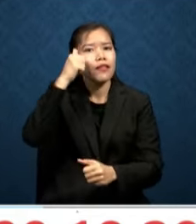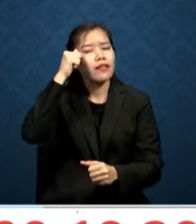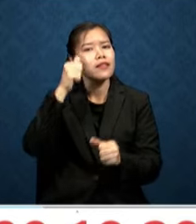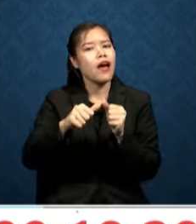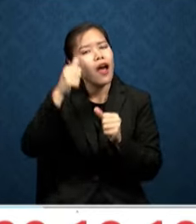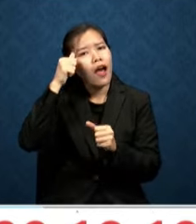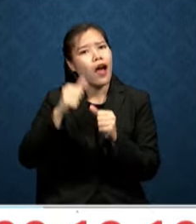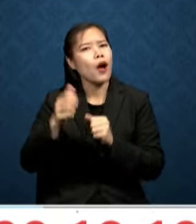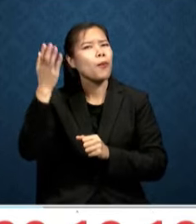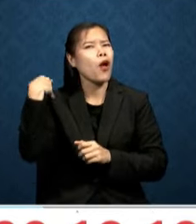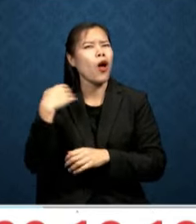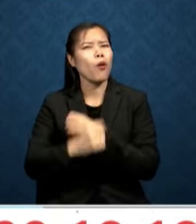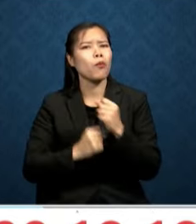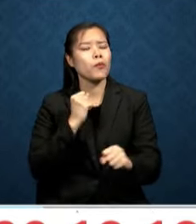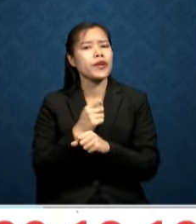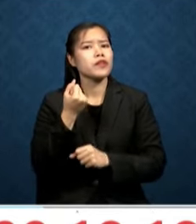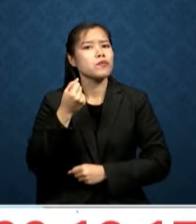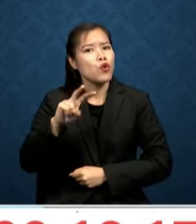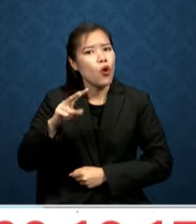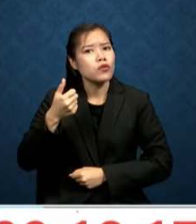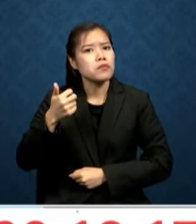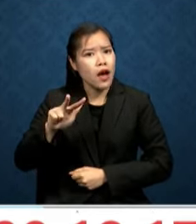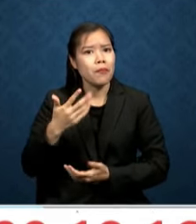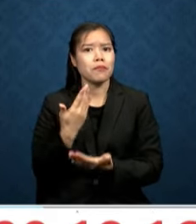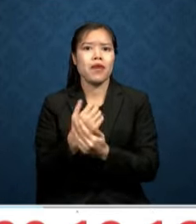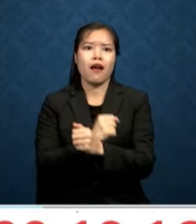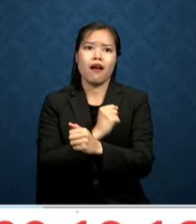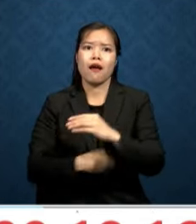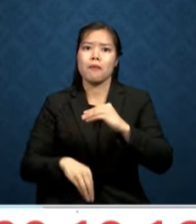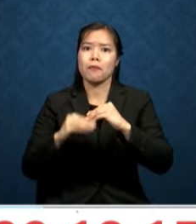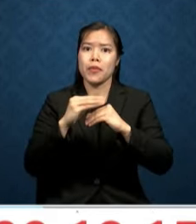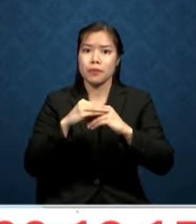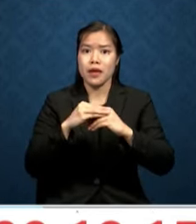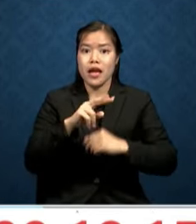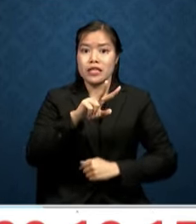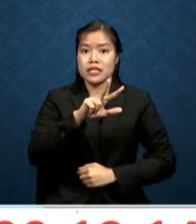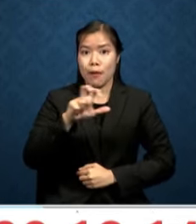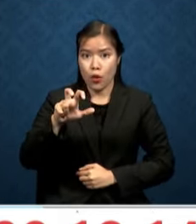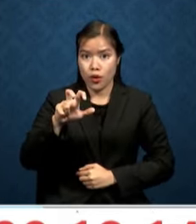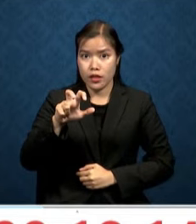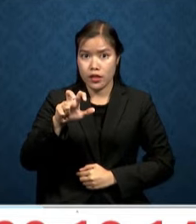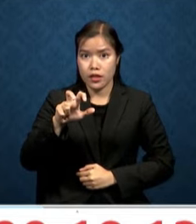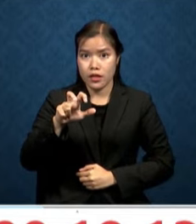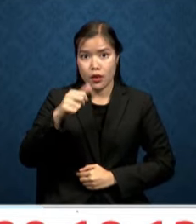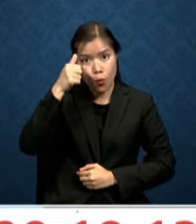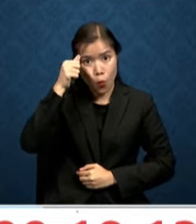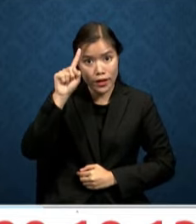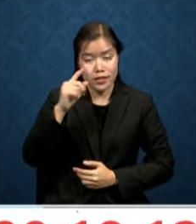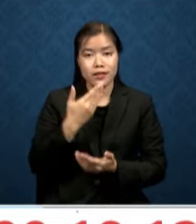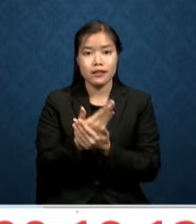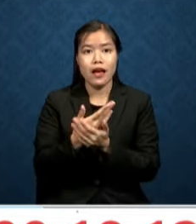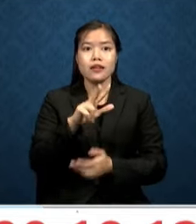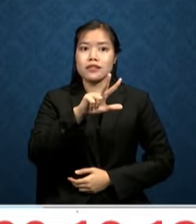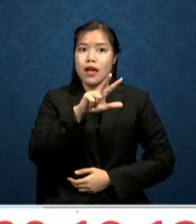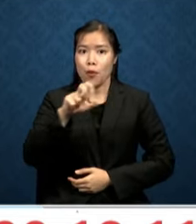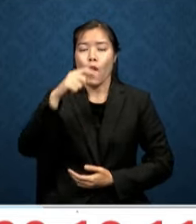เมื่อ12ปีที่แล้ว12 13ปีที่แล้วเรื่องการขึ้นค่าแรงขั้นต่ำ300บาททั่วประเทศแน่นอนนะฮะหัวหน้าคร